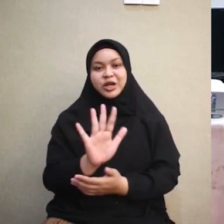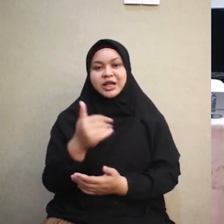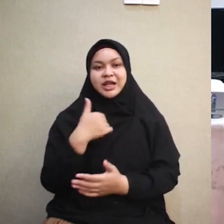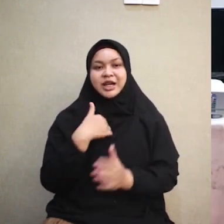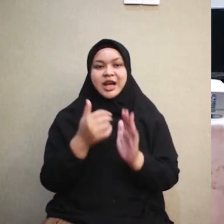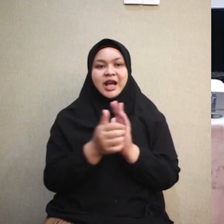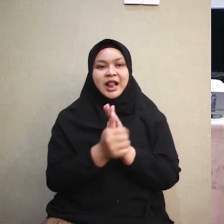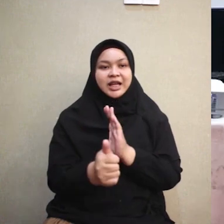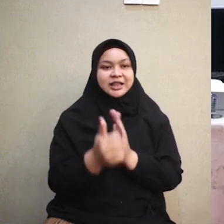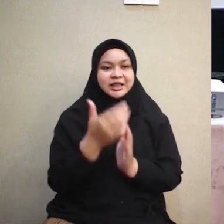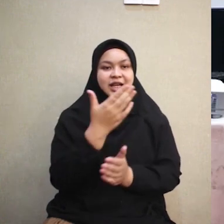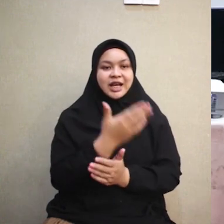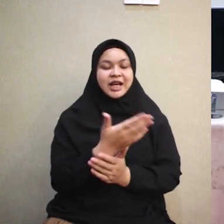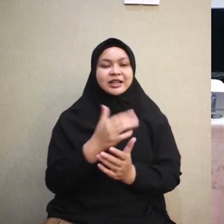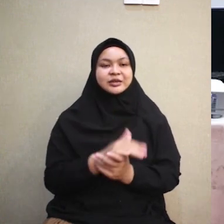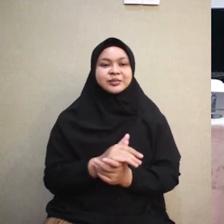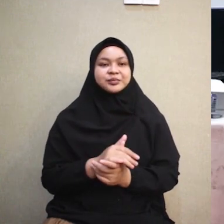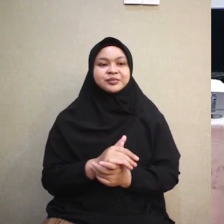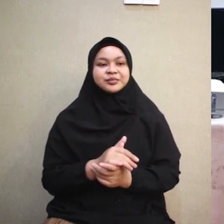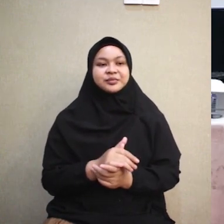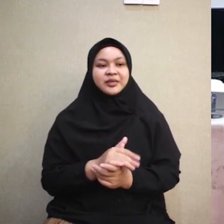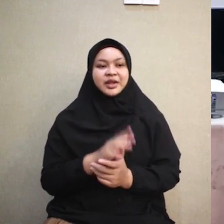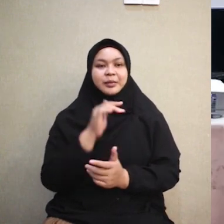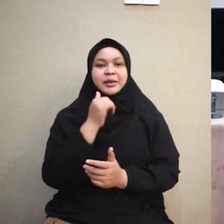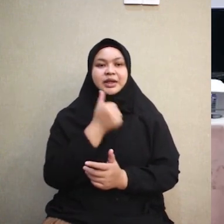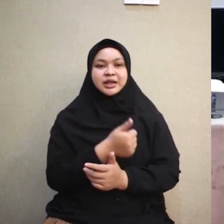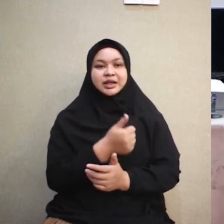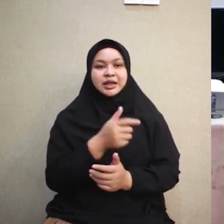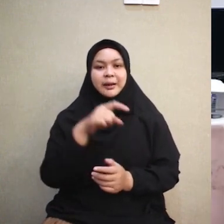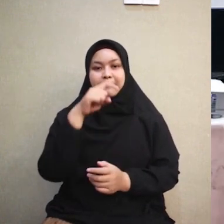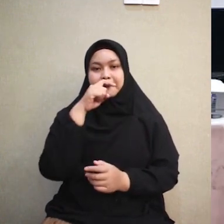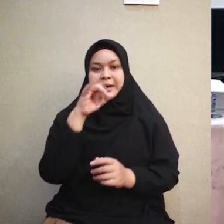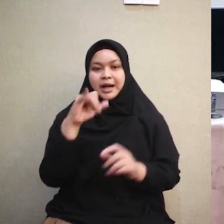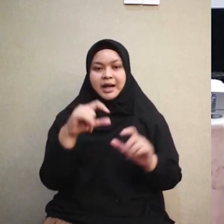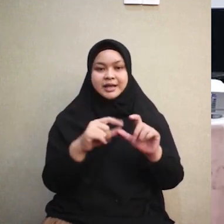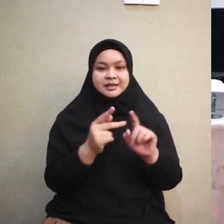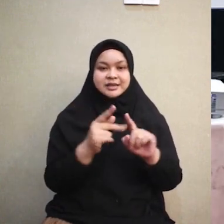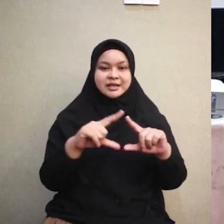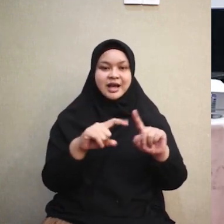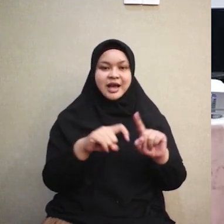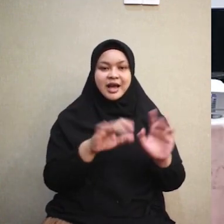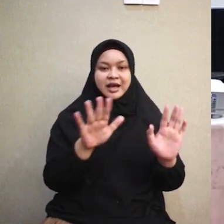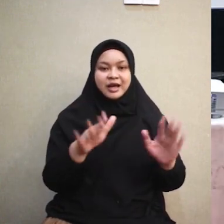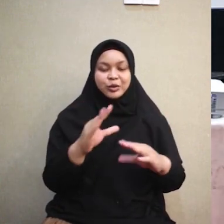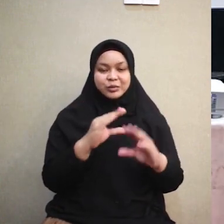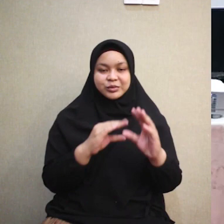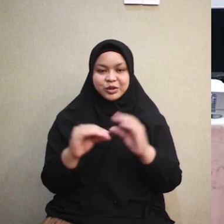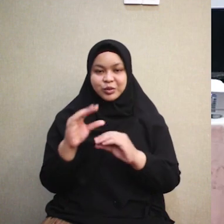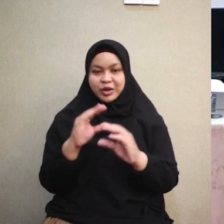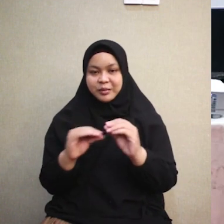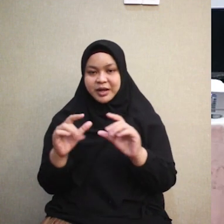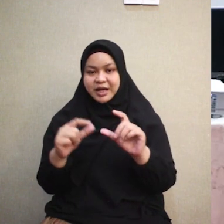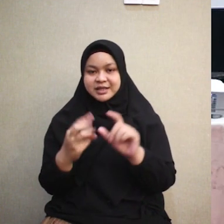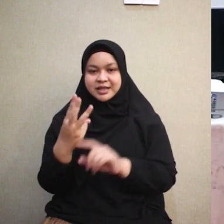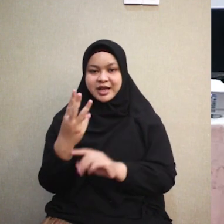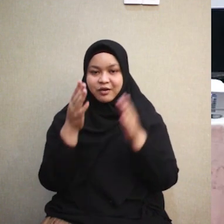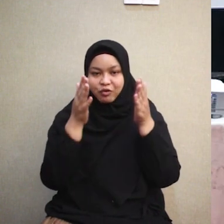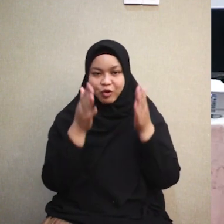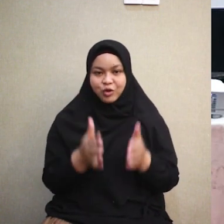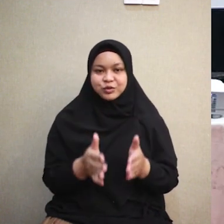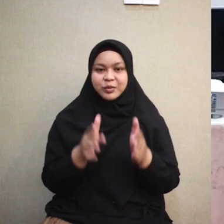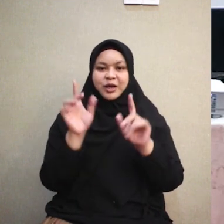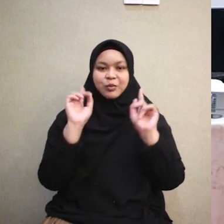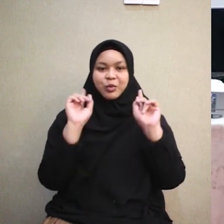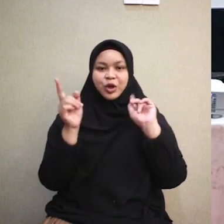ini jadi saya persilahkan ini Mas Ishak yang memang mengkaji soal S3 nya fokus kepada